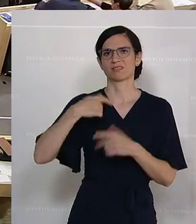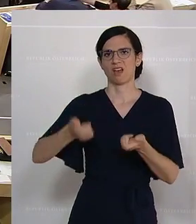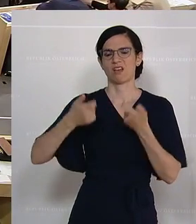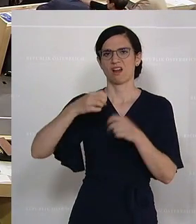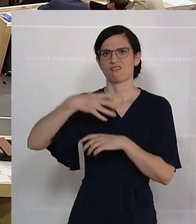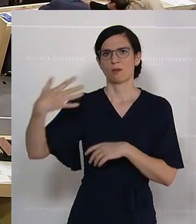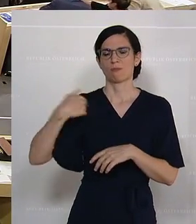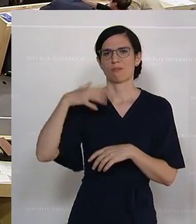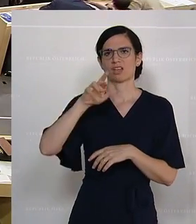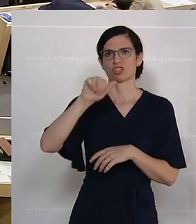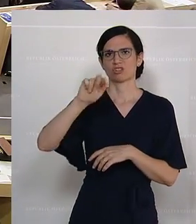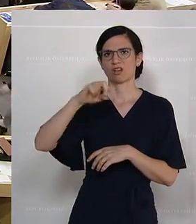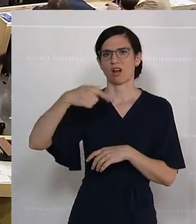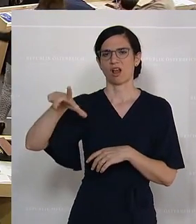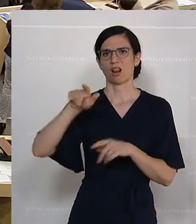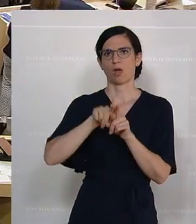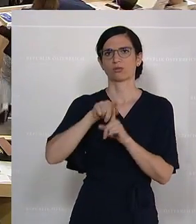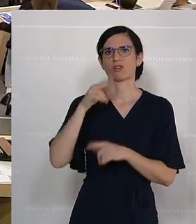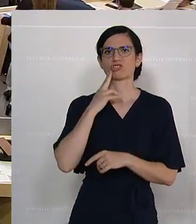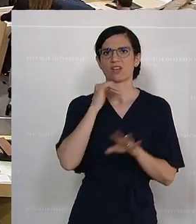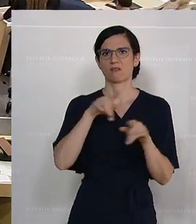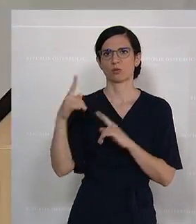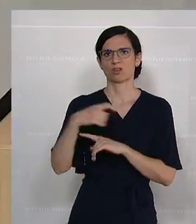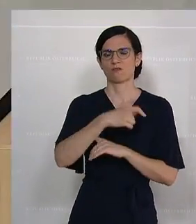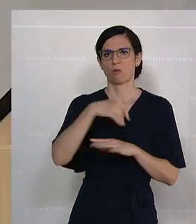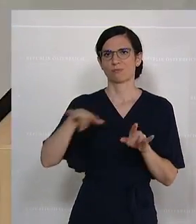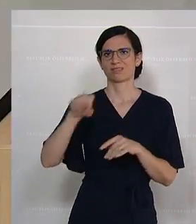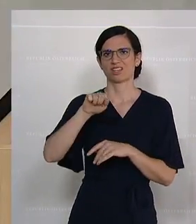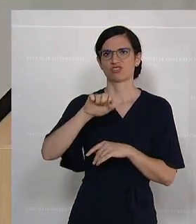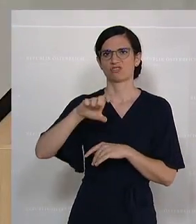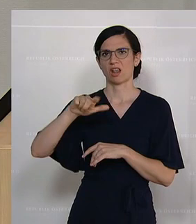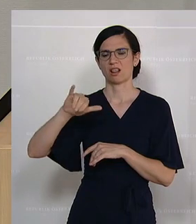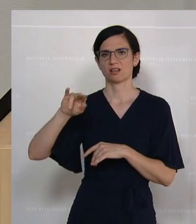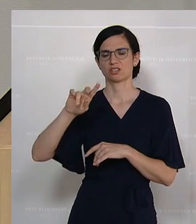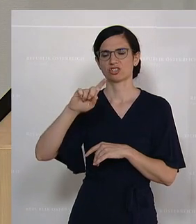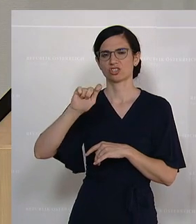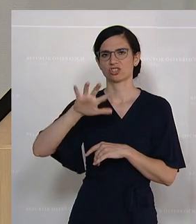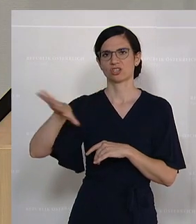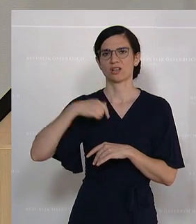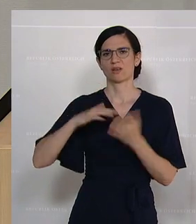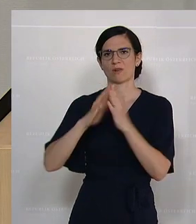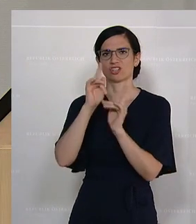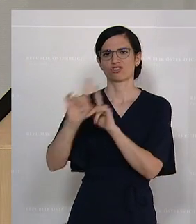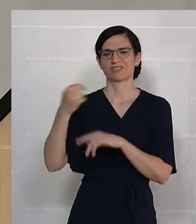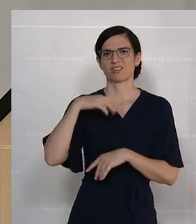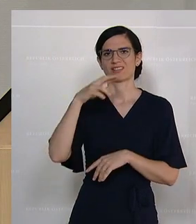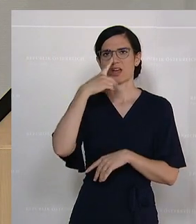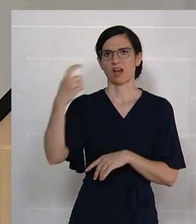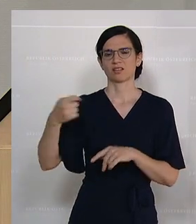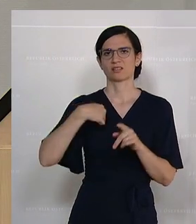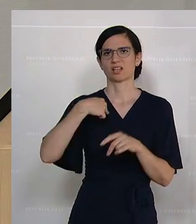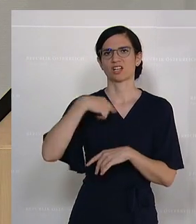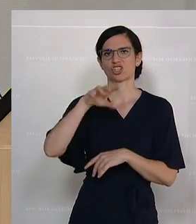frank stephan und wurde als tierisch werner brandstetter reisinger steht